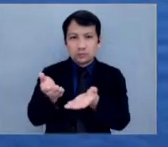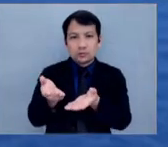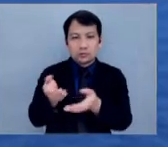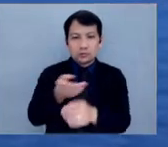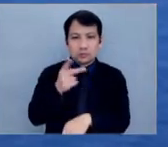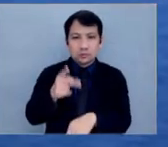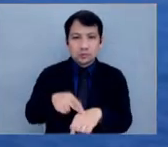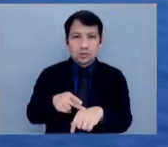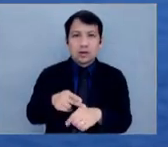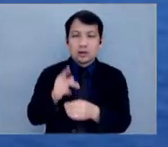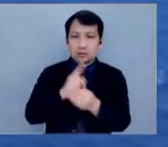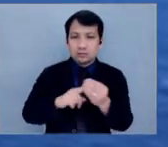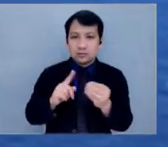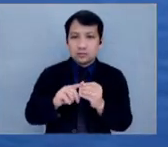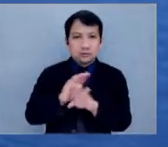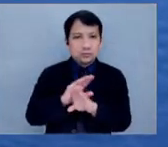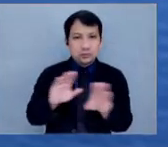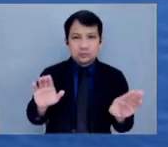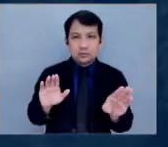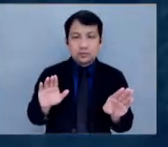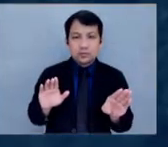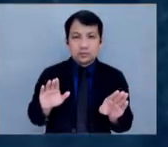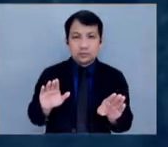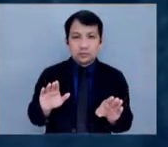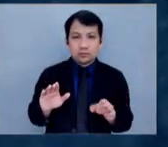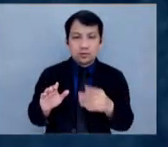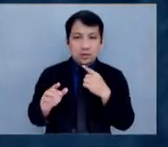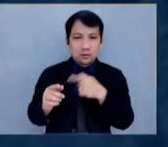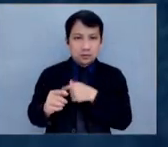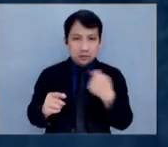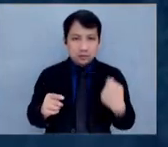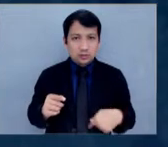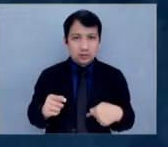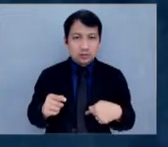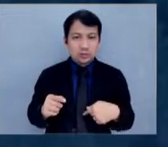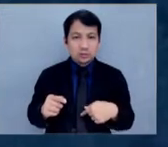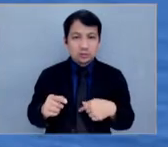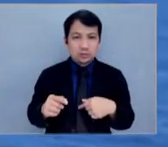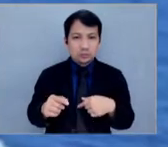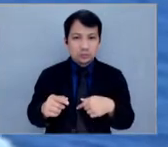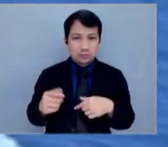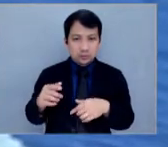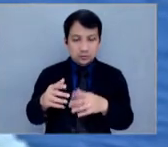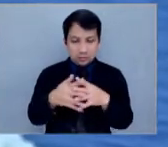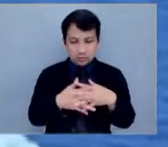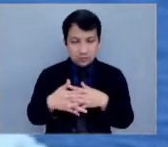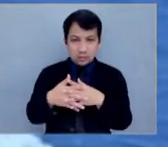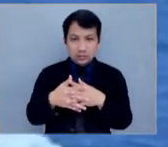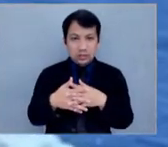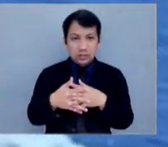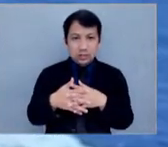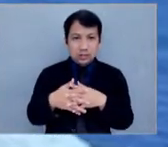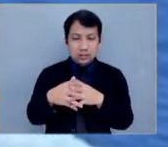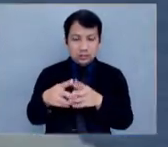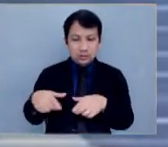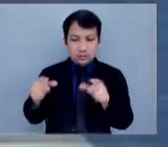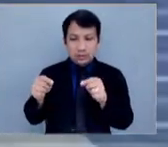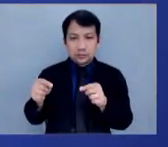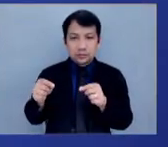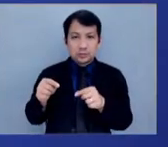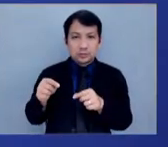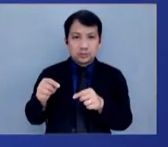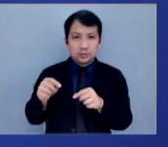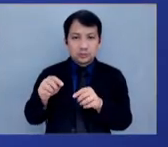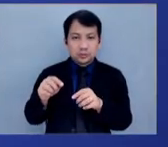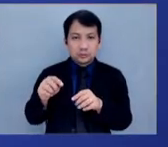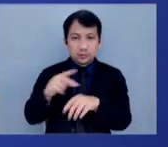kabila niyan, hindi raw dapat masamain ng China ang maritime joint patrol ng Amerika, Japan at Pilipinas kasama ang Australia.